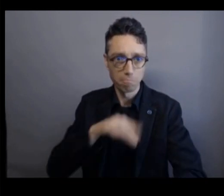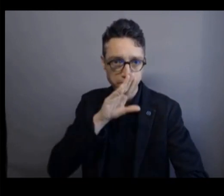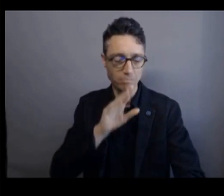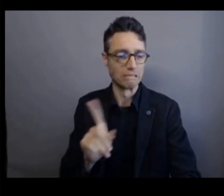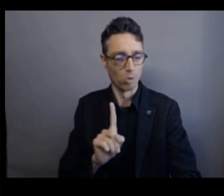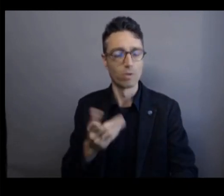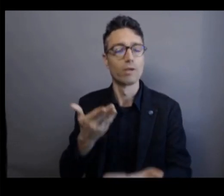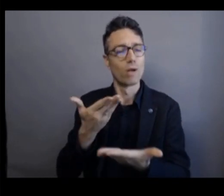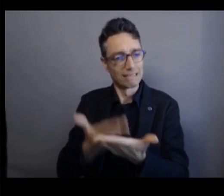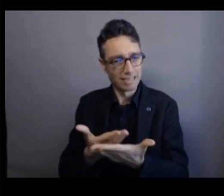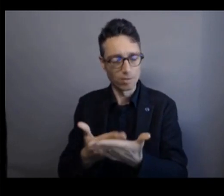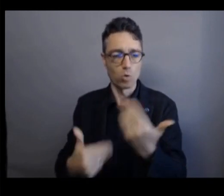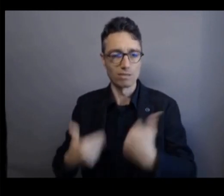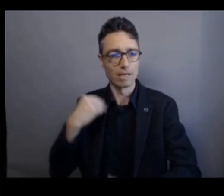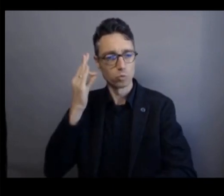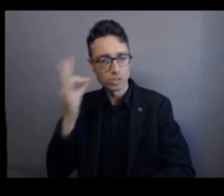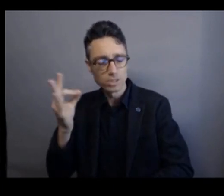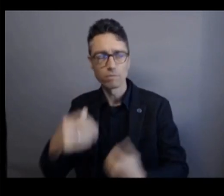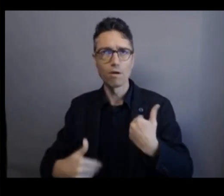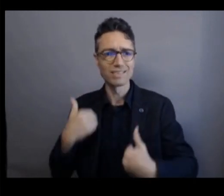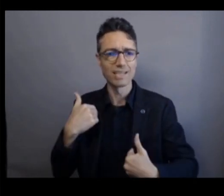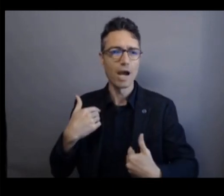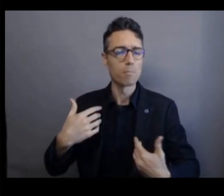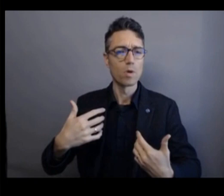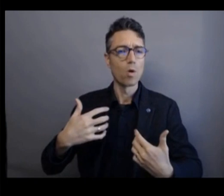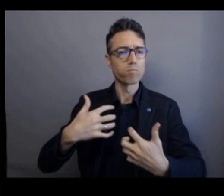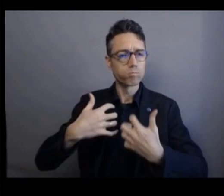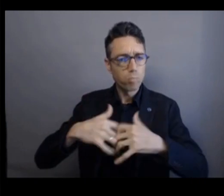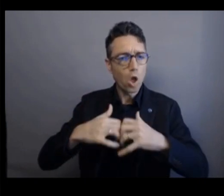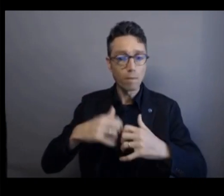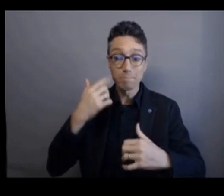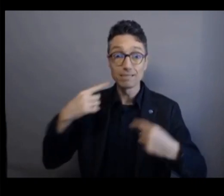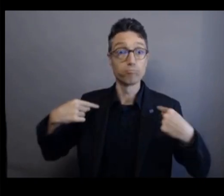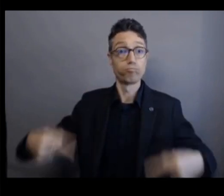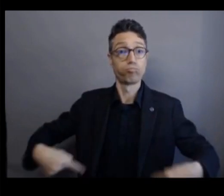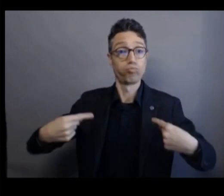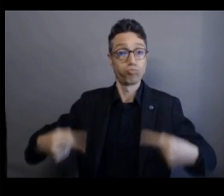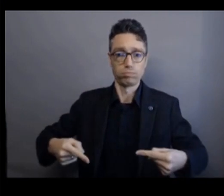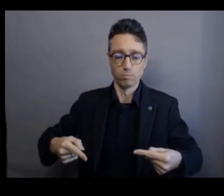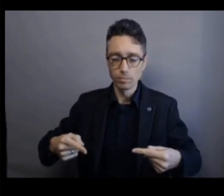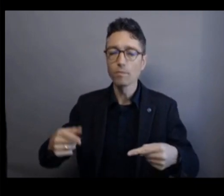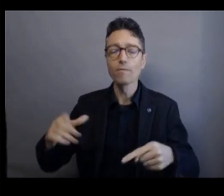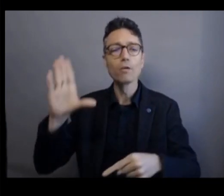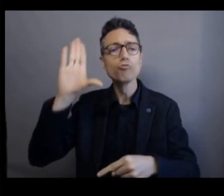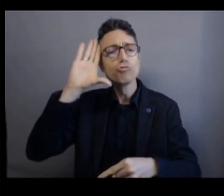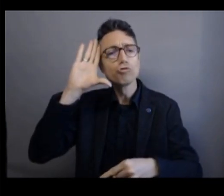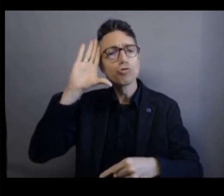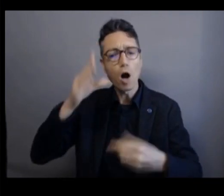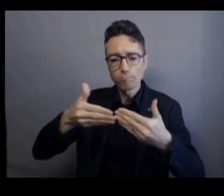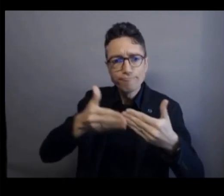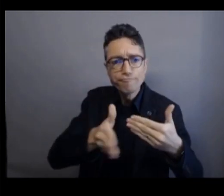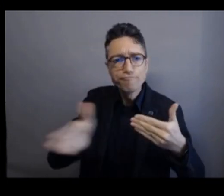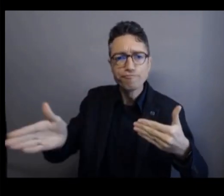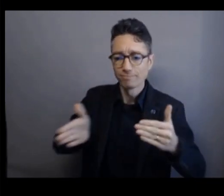moteur. Par exemple, une personne qui se déplace en fauteuil roulant, eh bien si la chambre est accessible, mais qu'il y a une table qui